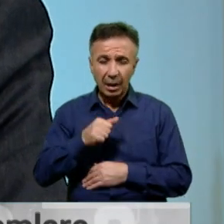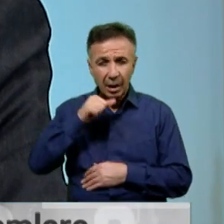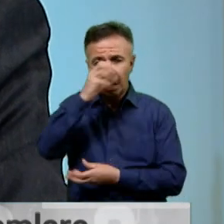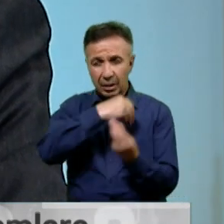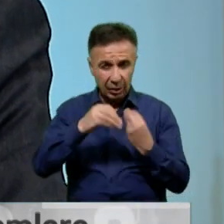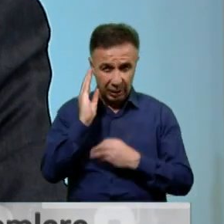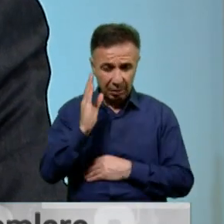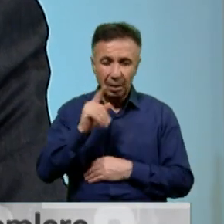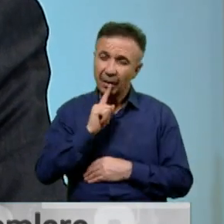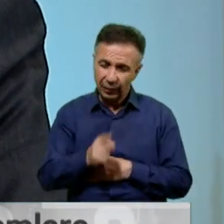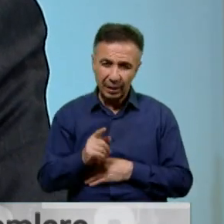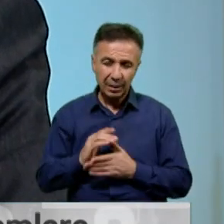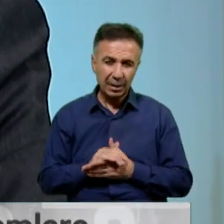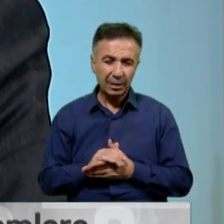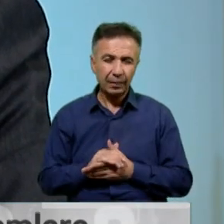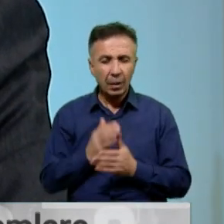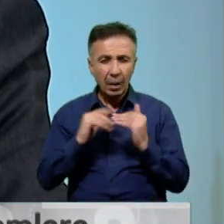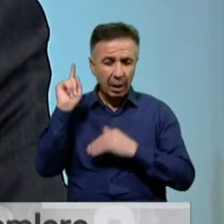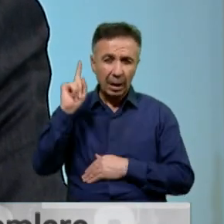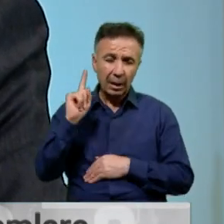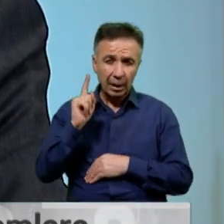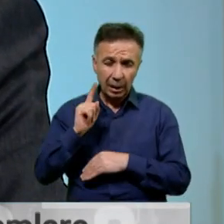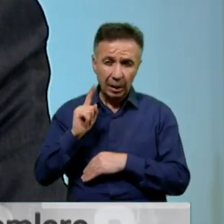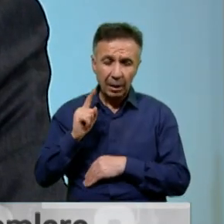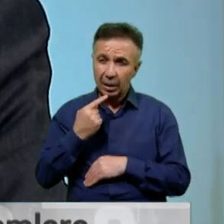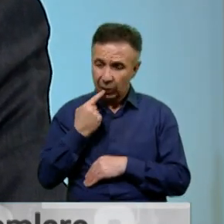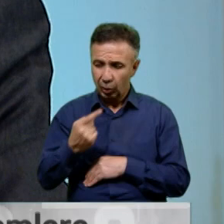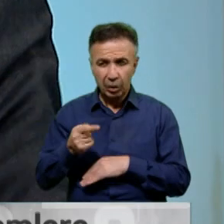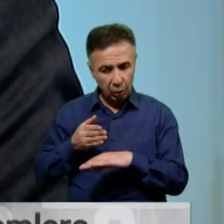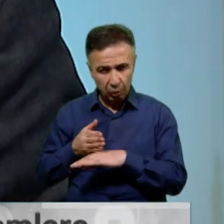Cenab-ı Hakk'ın bir emri de doğruluk değil midir bir Müslümanın?